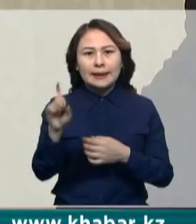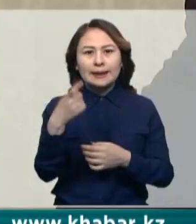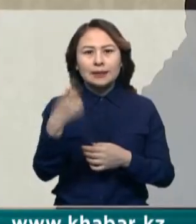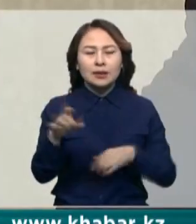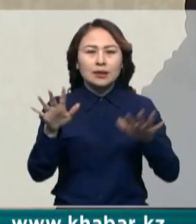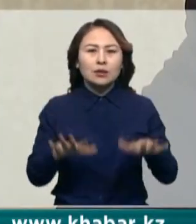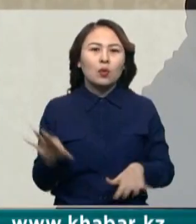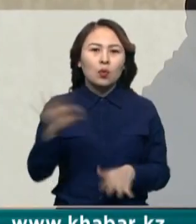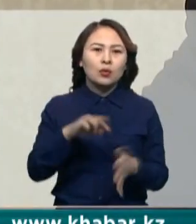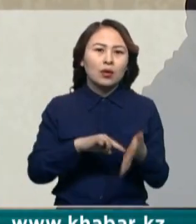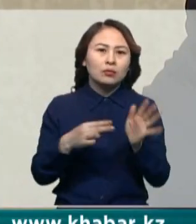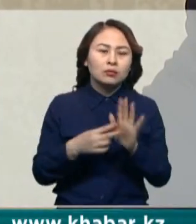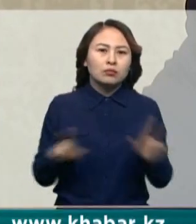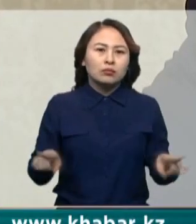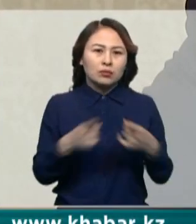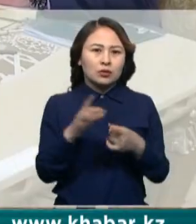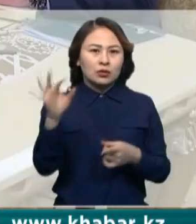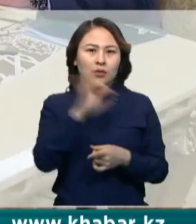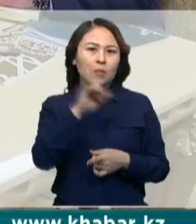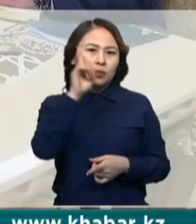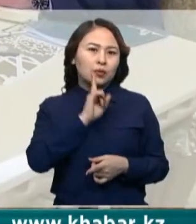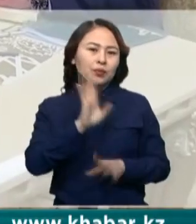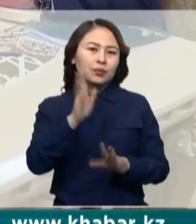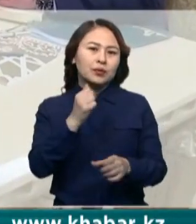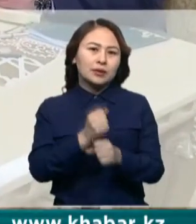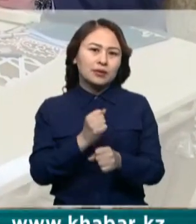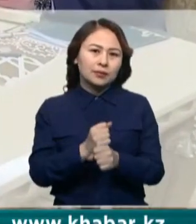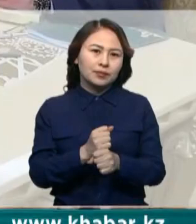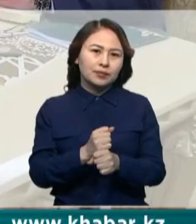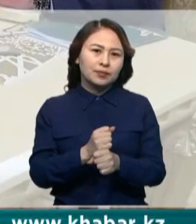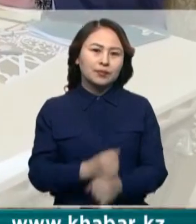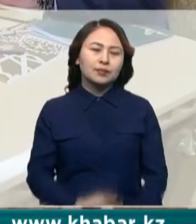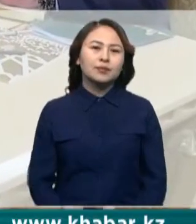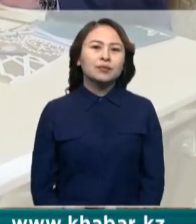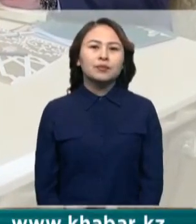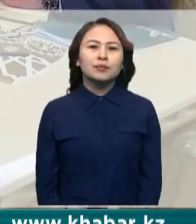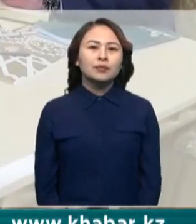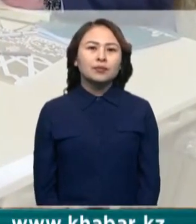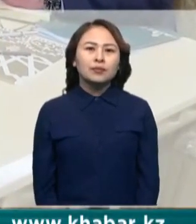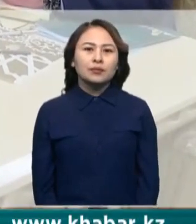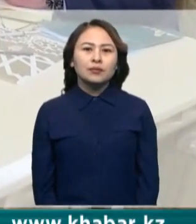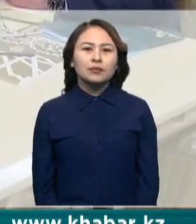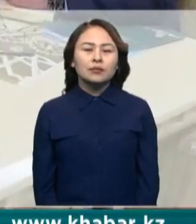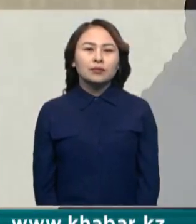химия саласындағы жобаларды дамытуға қолайлы жағдай жасалғанын атап өтті.